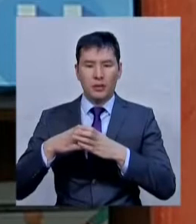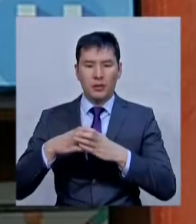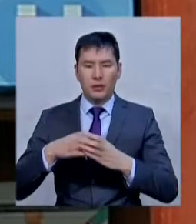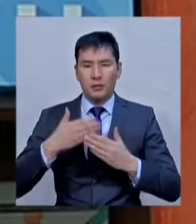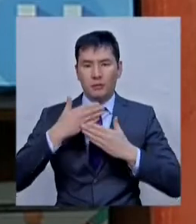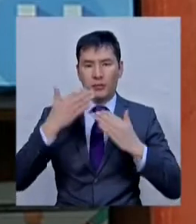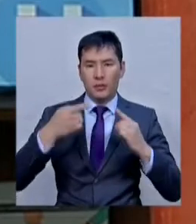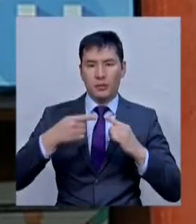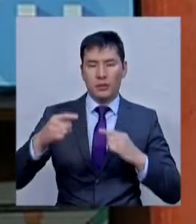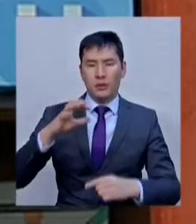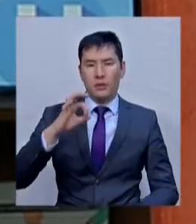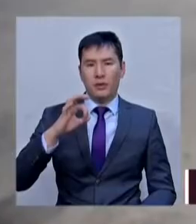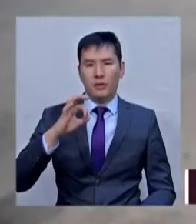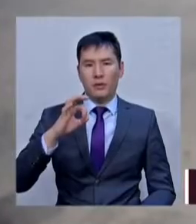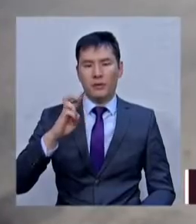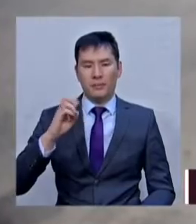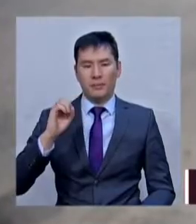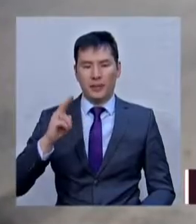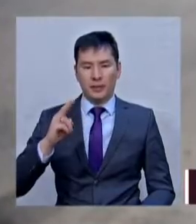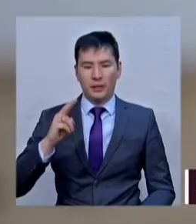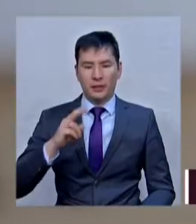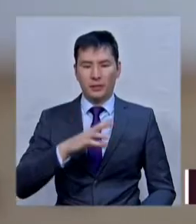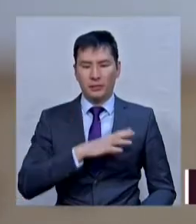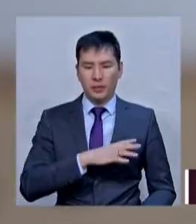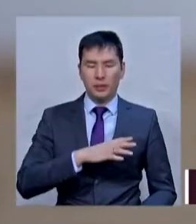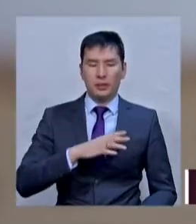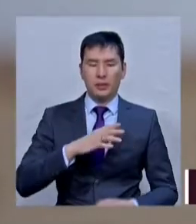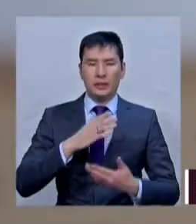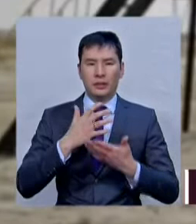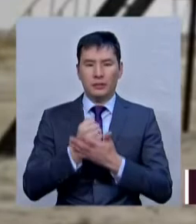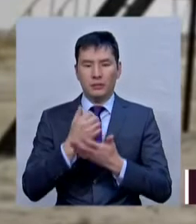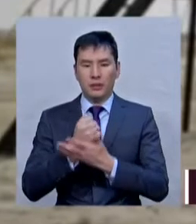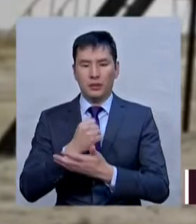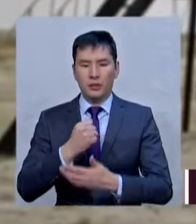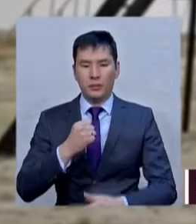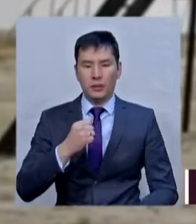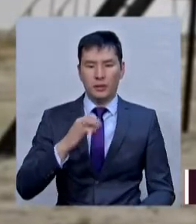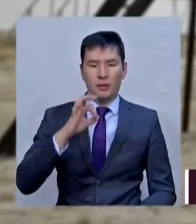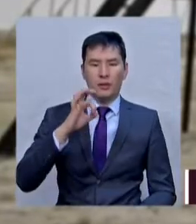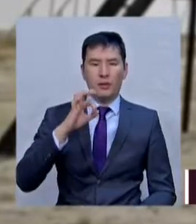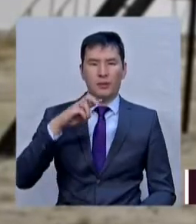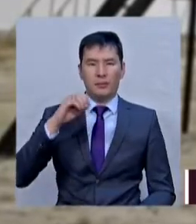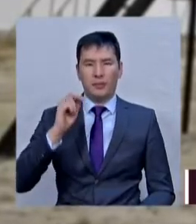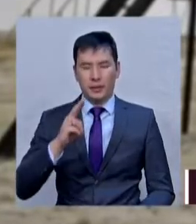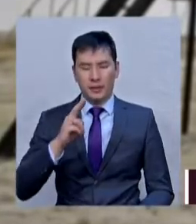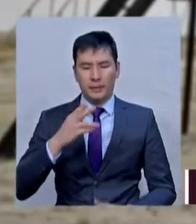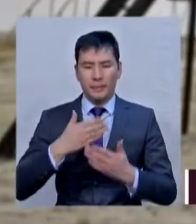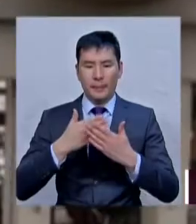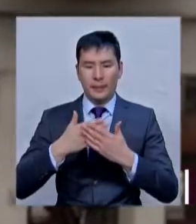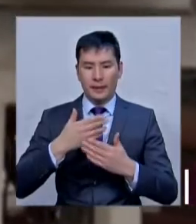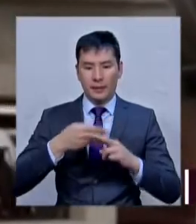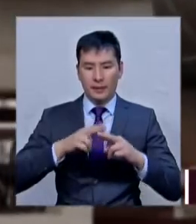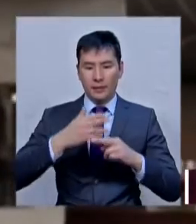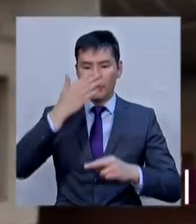жылдарда ОПЕК-тің жалғыз өзінің күші көп жағдайда жетпегендіктен, ОПЕК плюс келісімін жүзеге асыра бастады. Мысалға осы жаздың